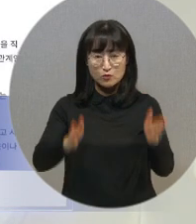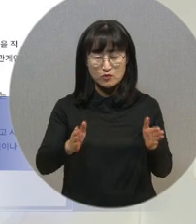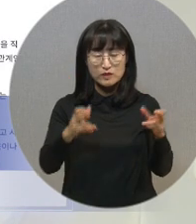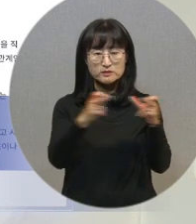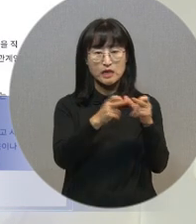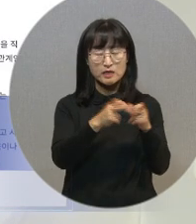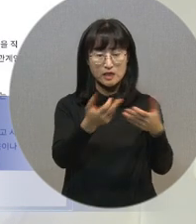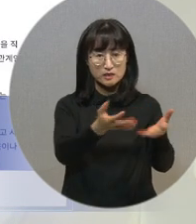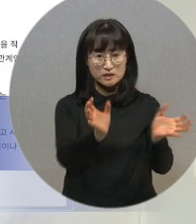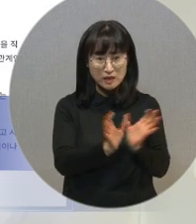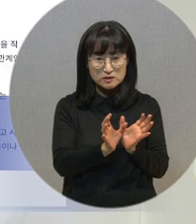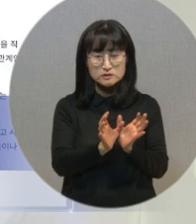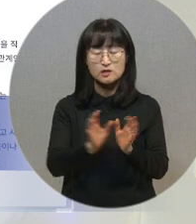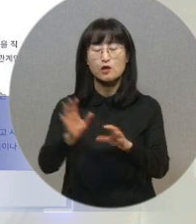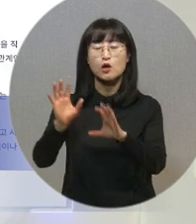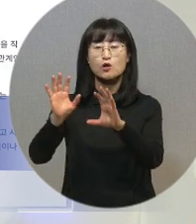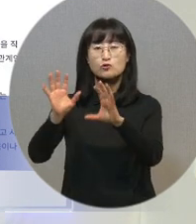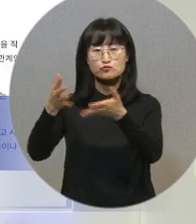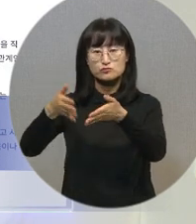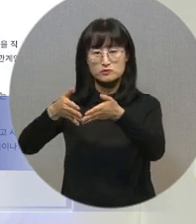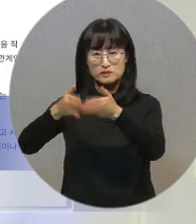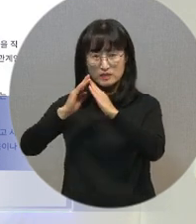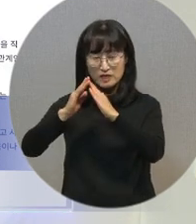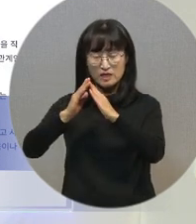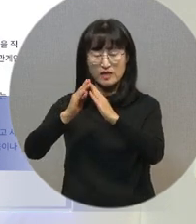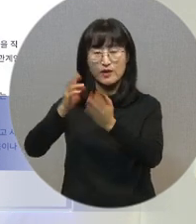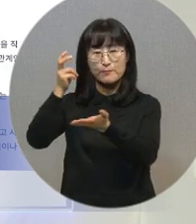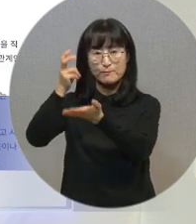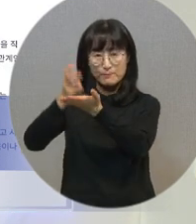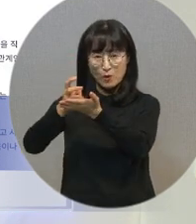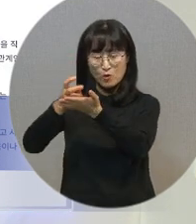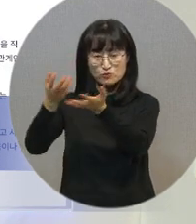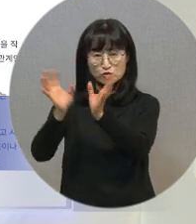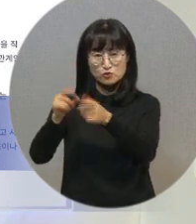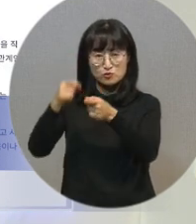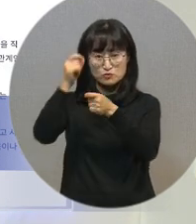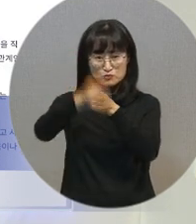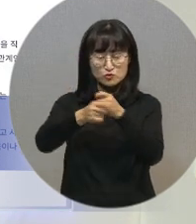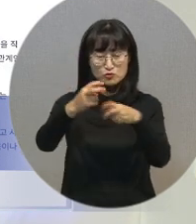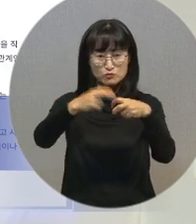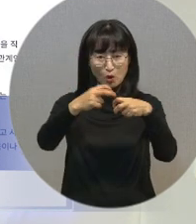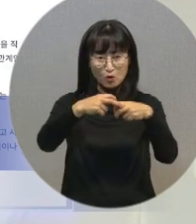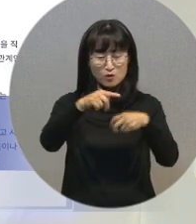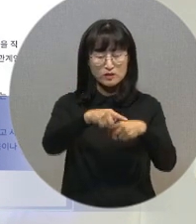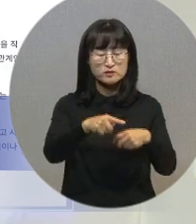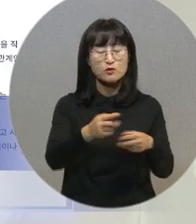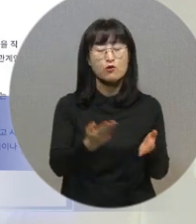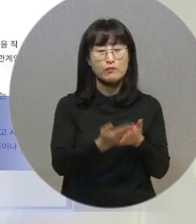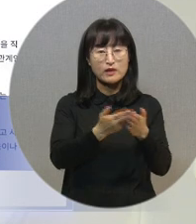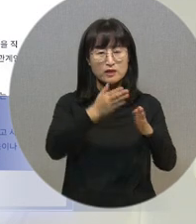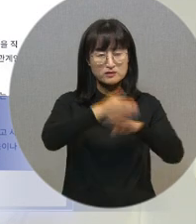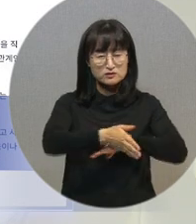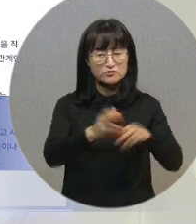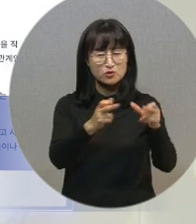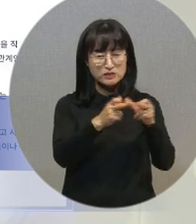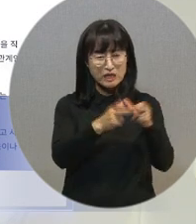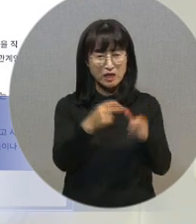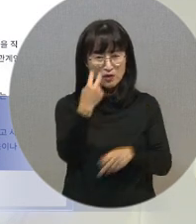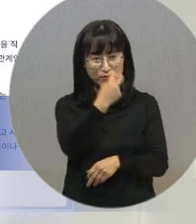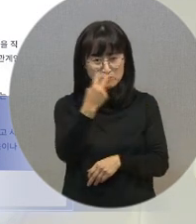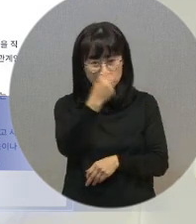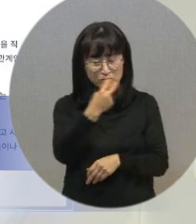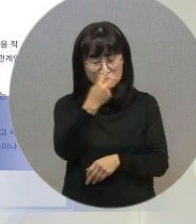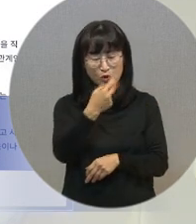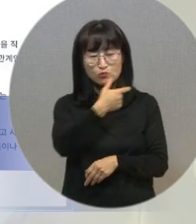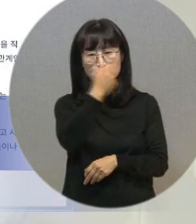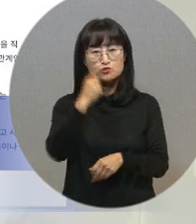단체 등이 국립 법무병원 내에서 발달장애인 수용자에 대한이 보호 조치와 치료가 미흡하다는 의견을 지속적으로